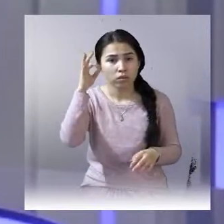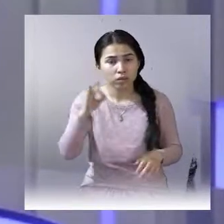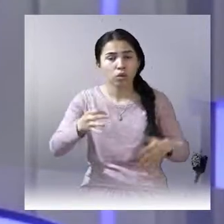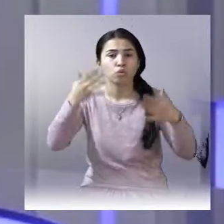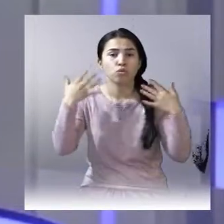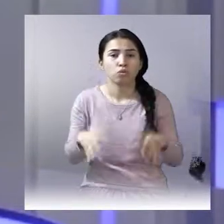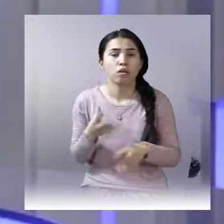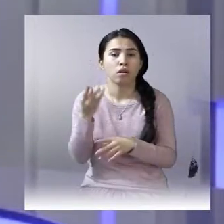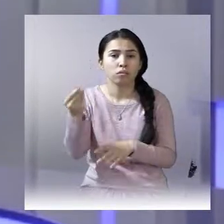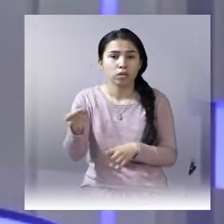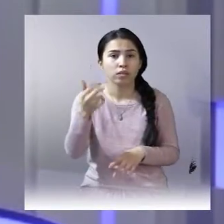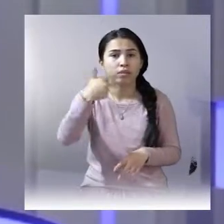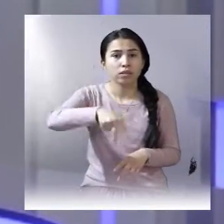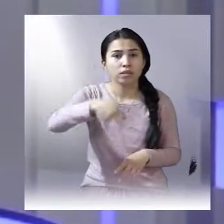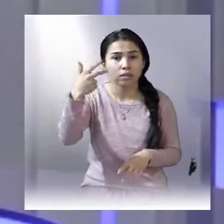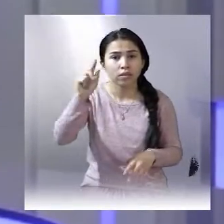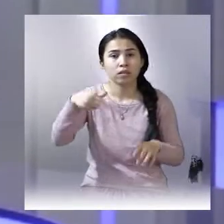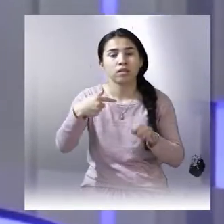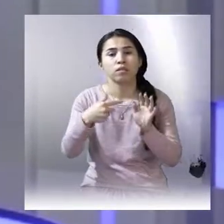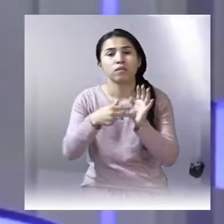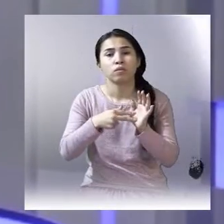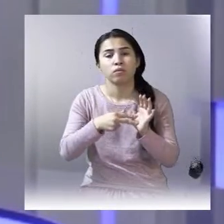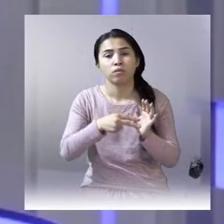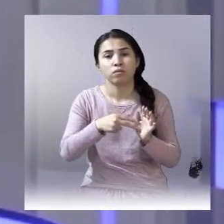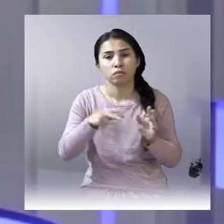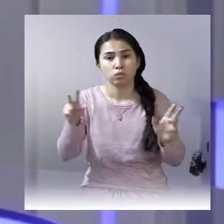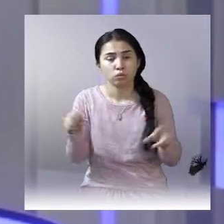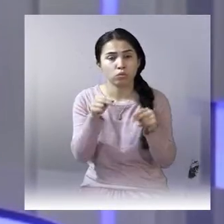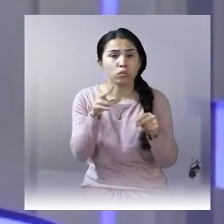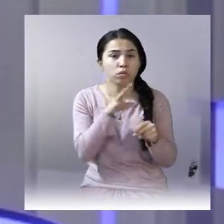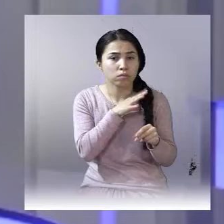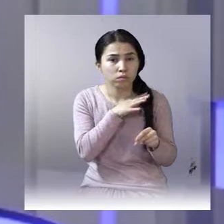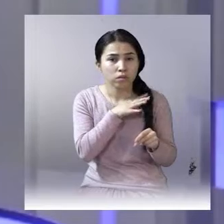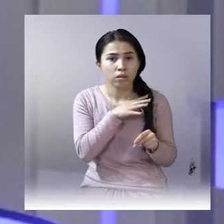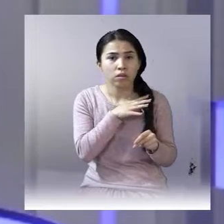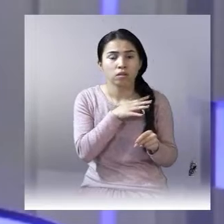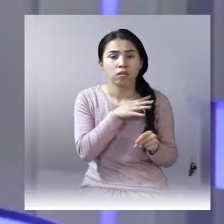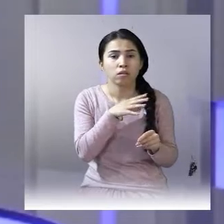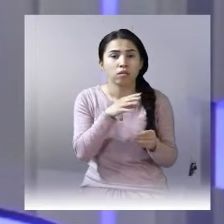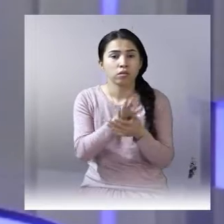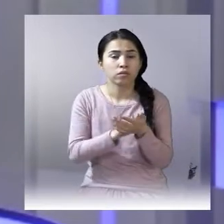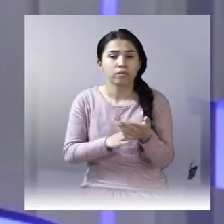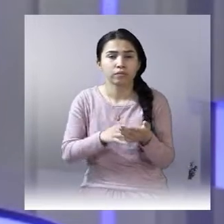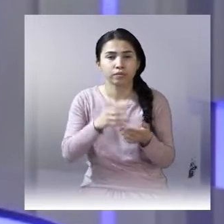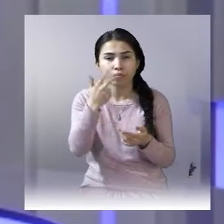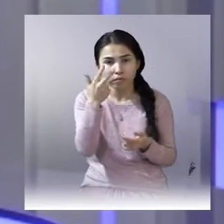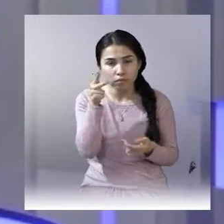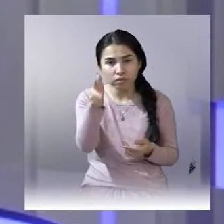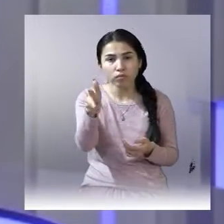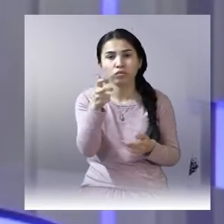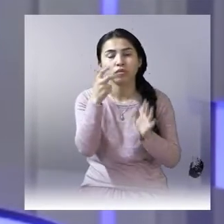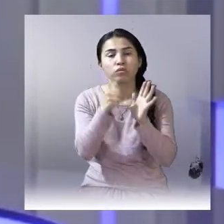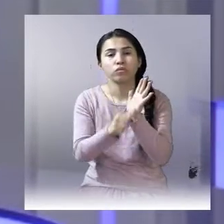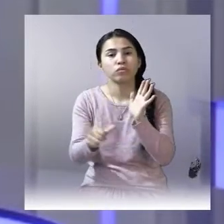Мемлекет башысы Қасым Жомарт Тоқаев сыбайлас жемқорлықпен жан-жақты күресу керектігі туралы халыққа арнаған жолдауында баса айтқан еді.